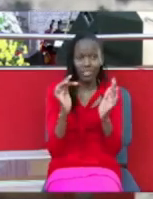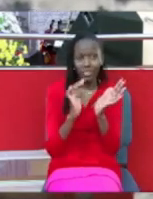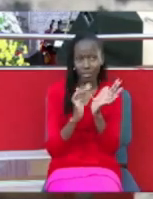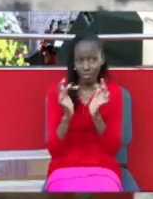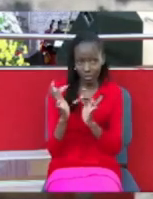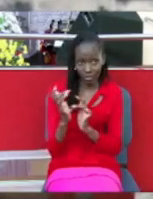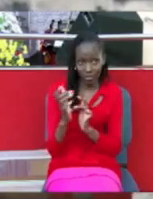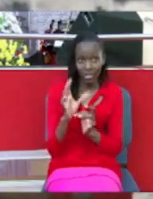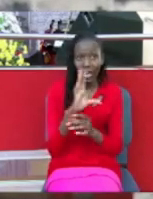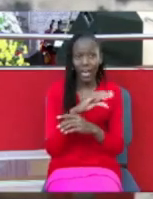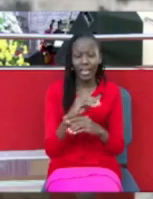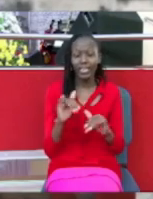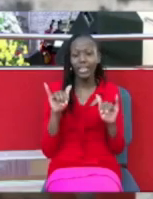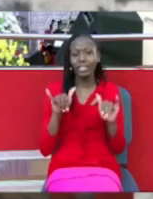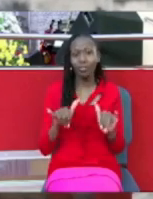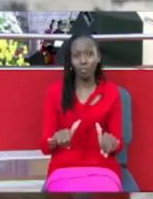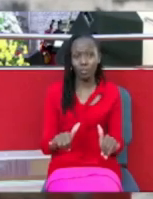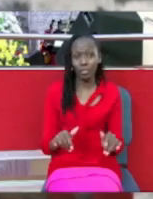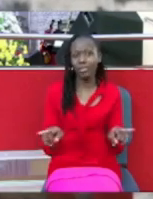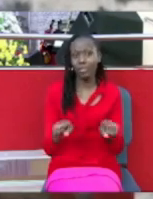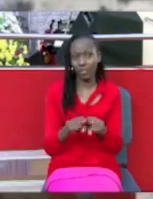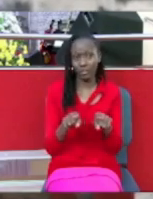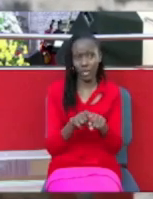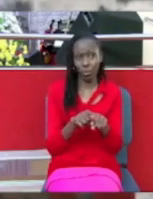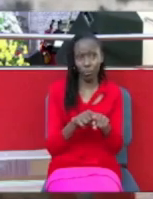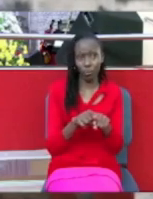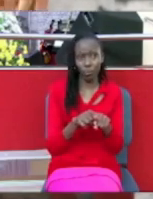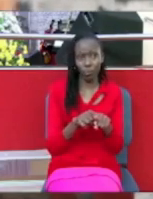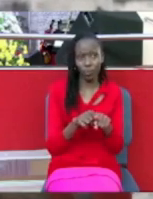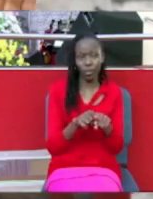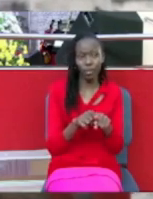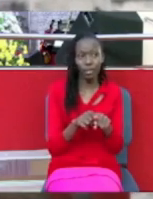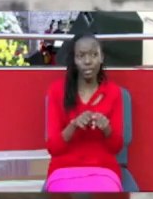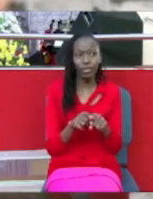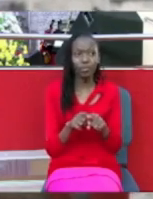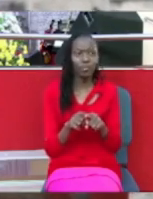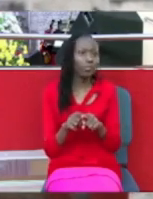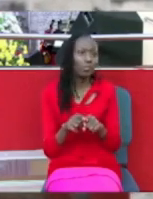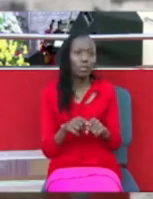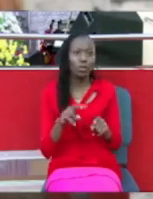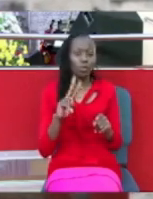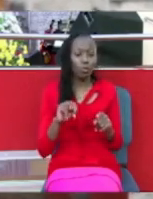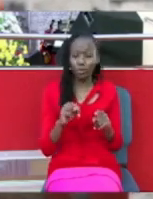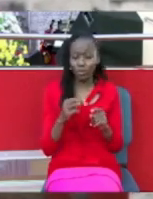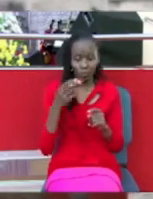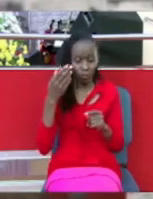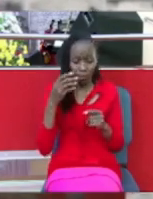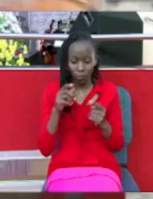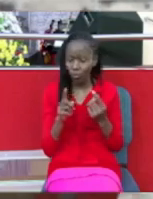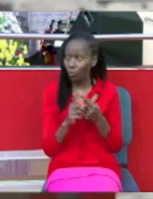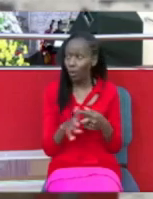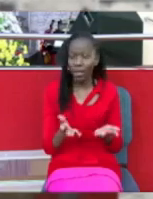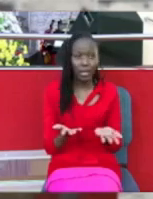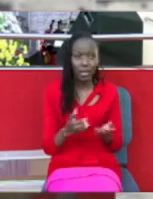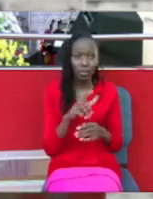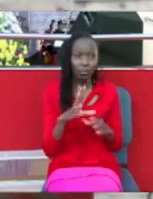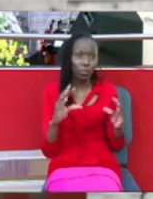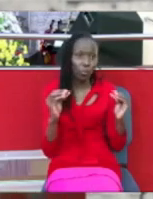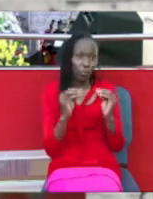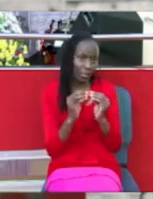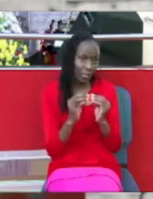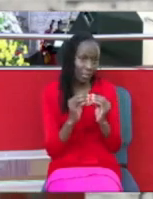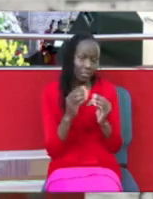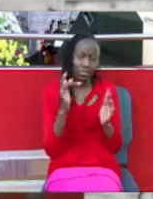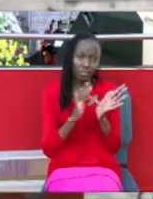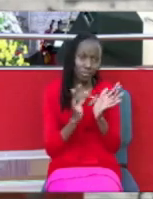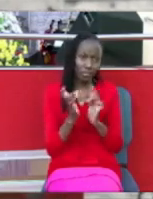na Mungu na akabaki jinsi alivyokuwa. It doesn't matter where you met him, but you meet him, your life can never be the same.